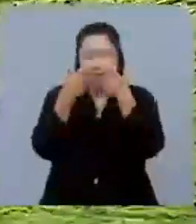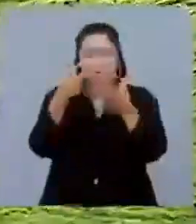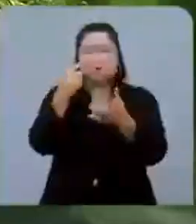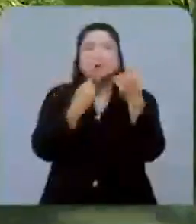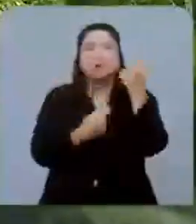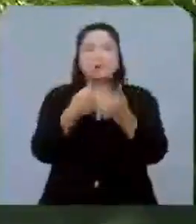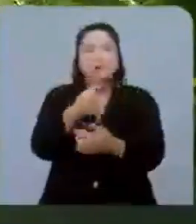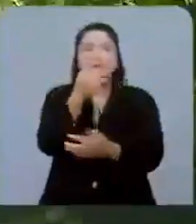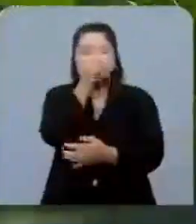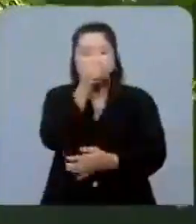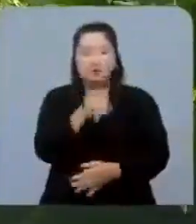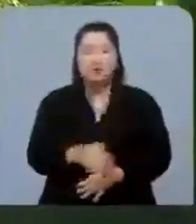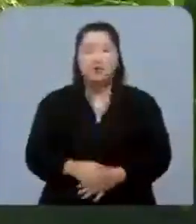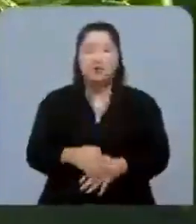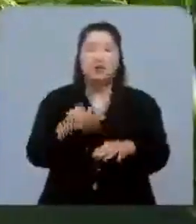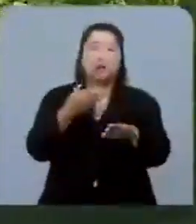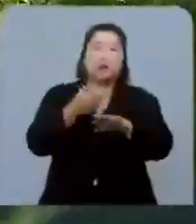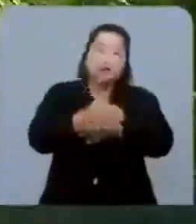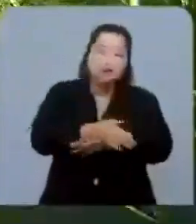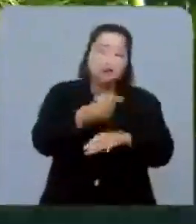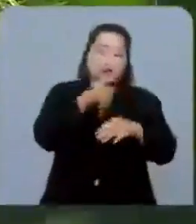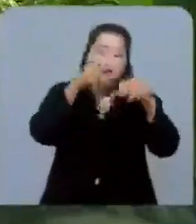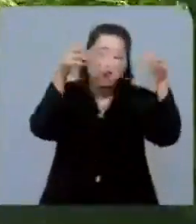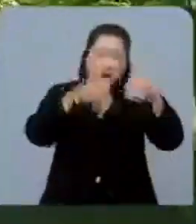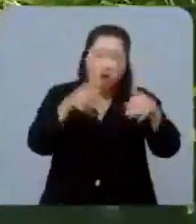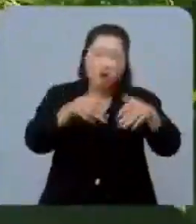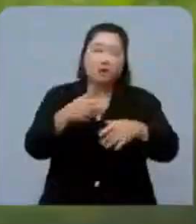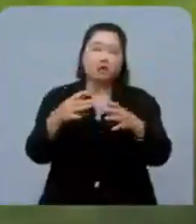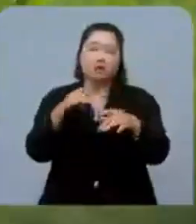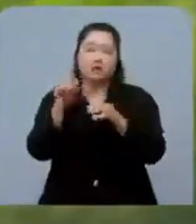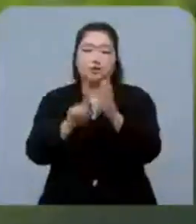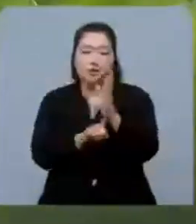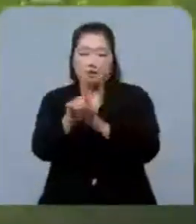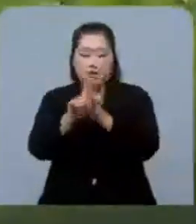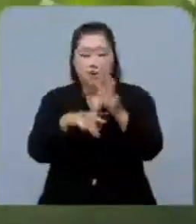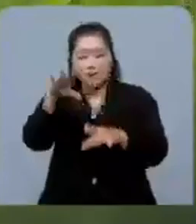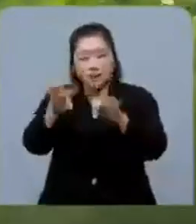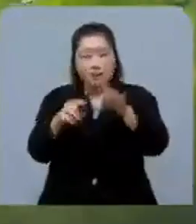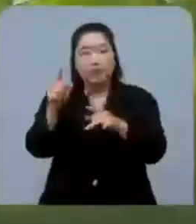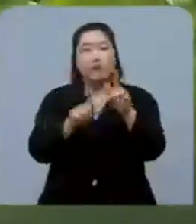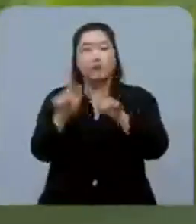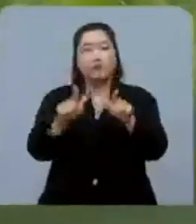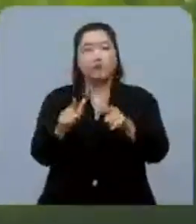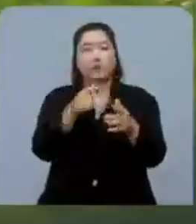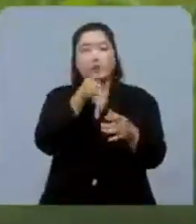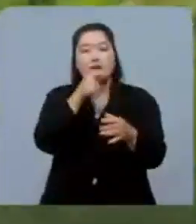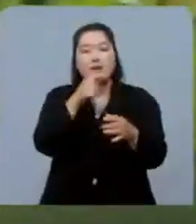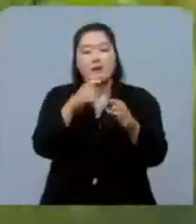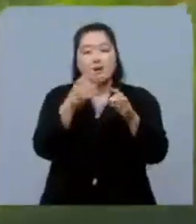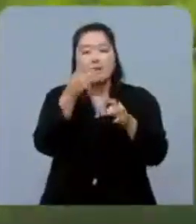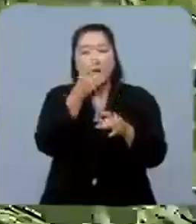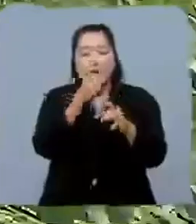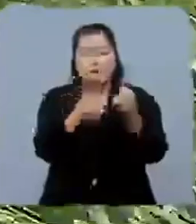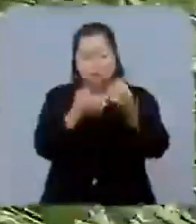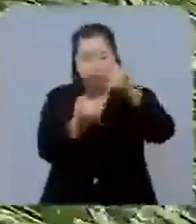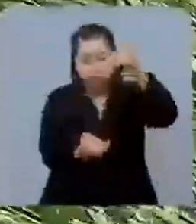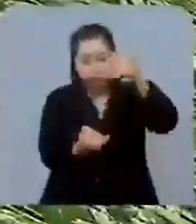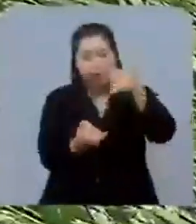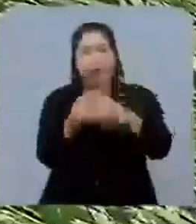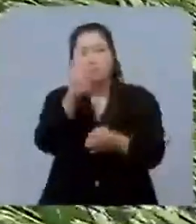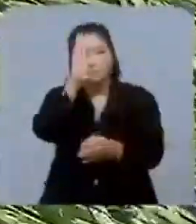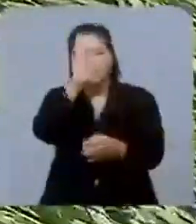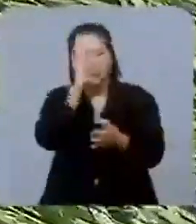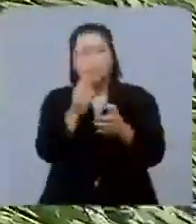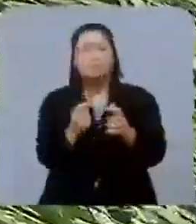남았습니다. 늦장마로 고온다습한 날씨가 최근까지 이어지면서 벼알이 마르고 줄기가 가늘어지는